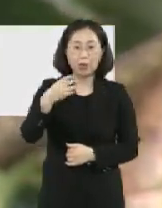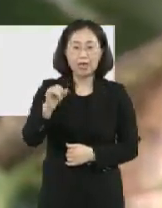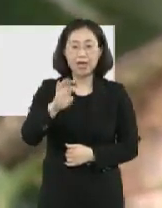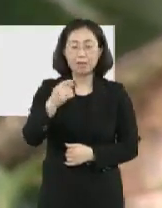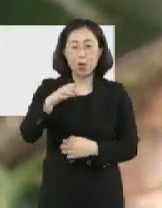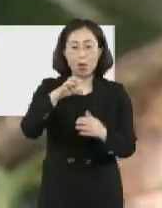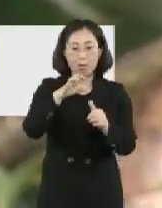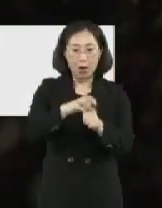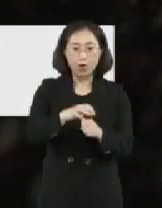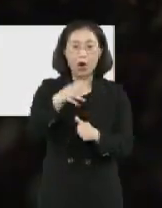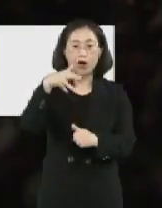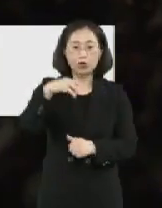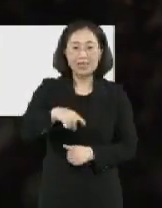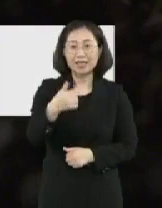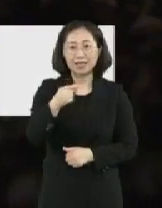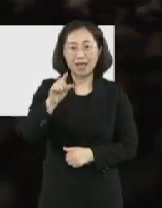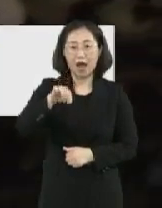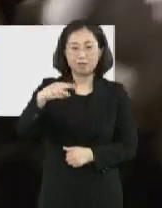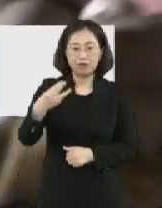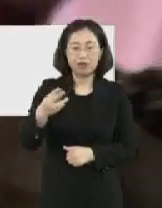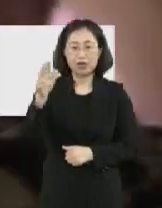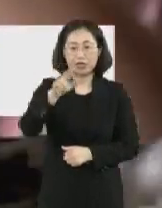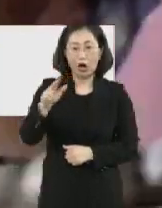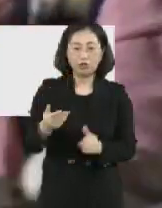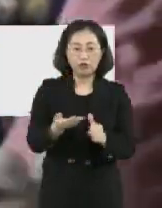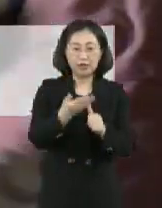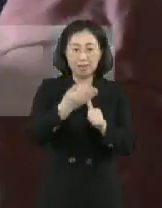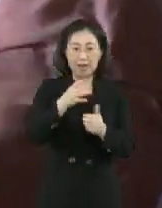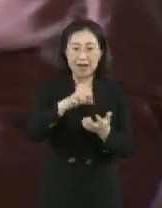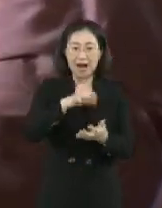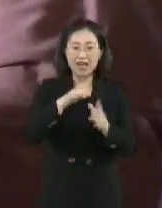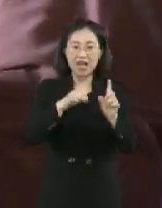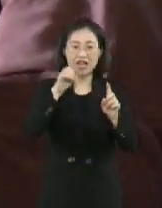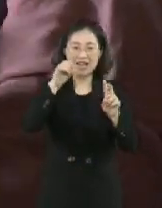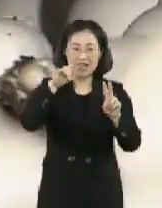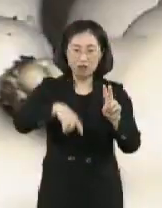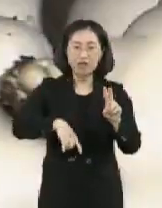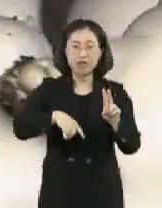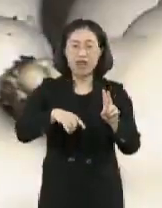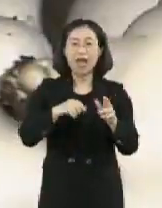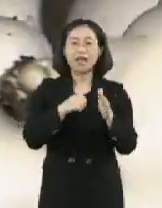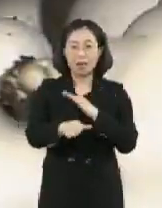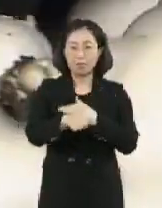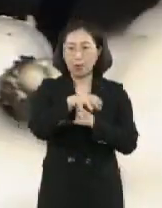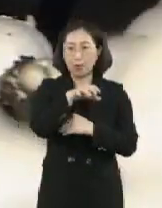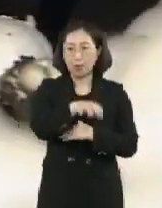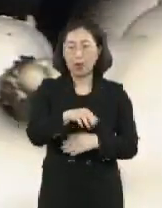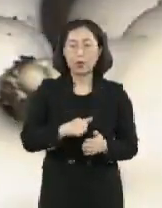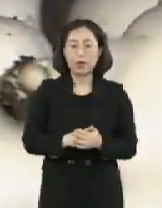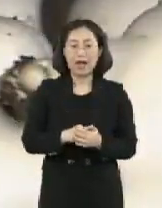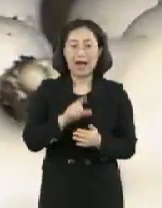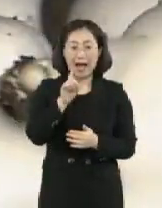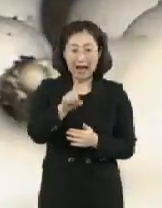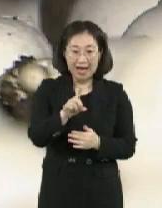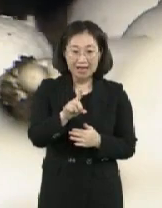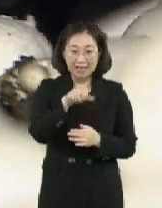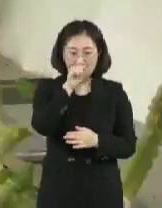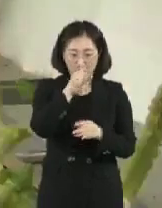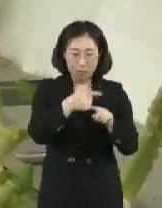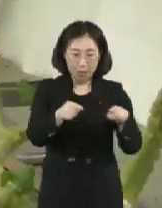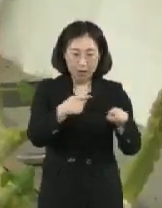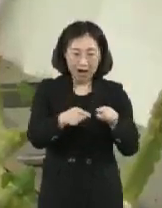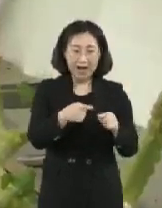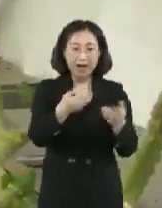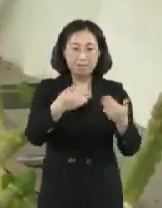표고버섯, 취나물까지 전국 재배량의 1, 2위를 차지할 만큼 대표적인 농업지역으로 한 가지 작물의 평가가